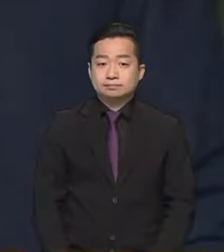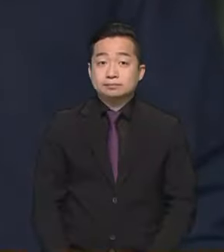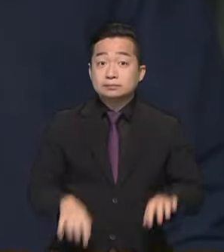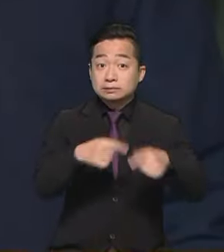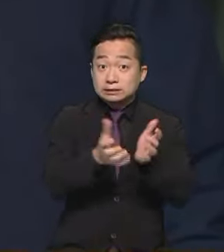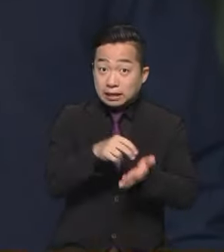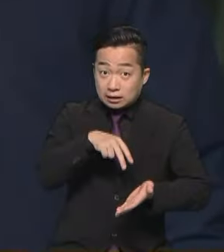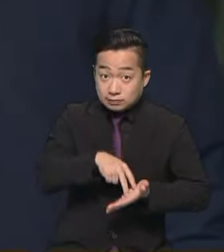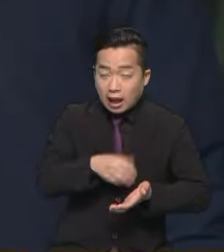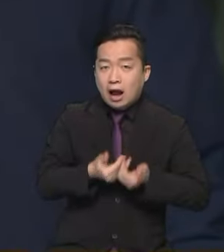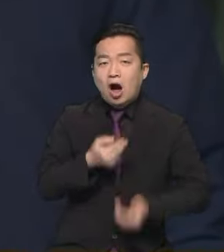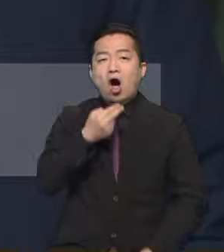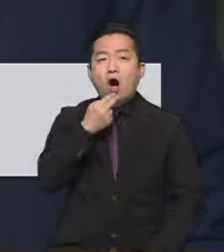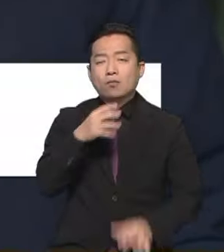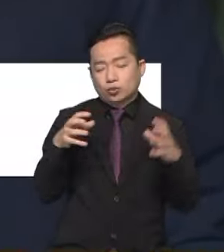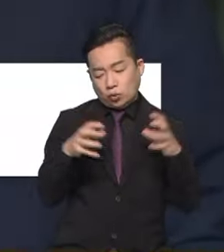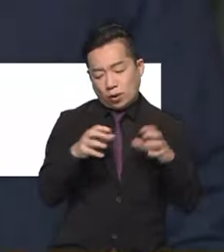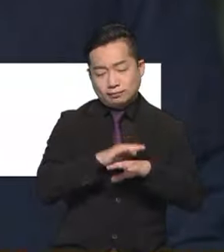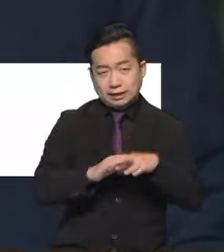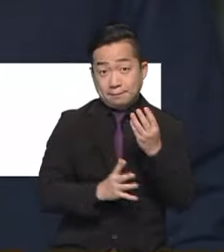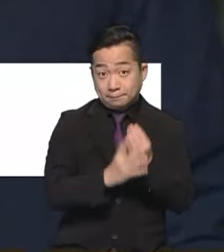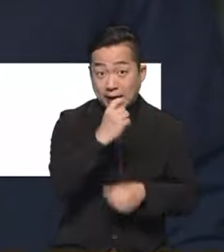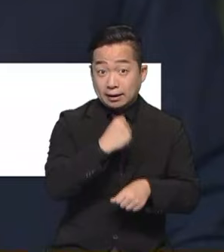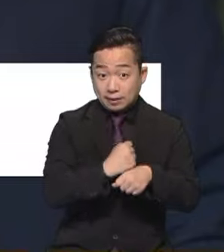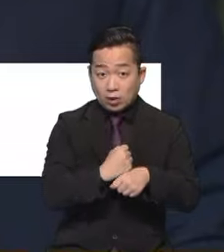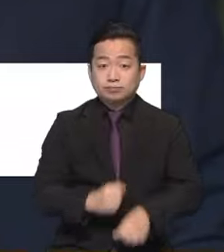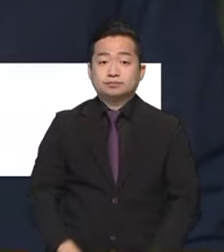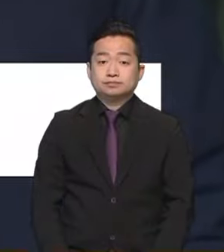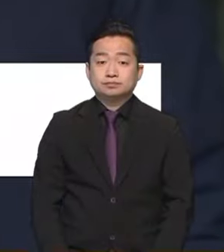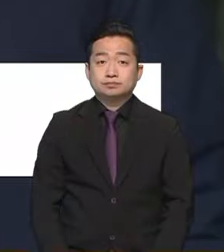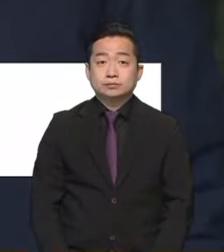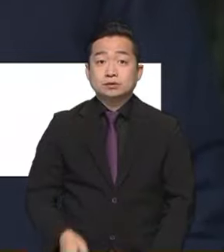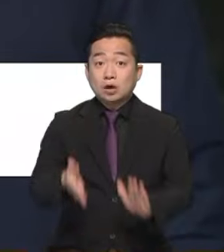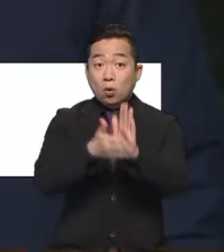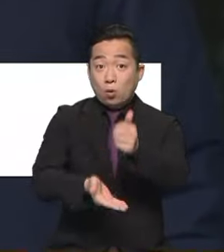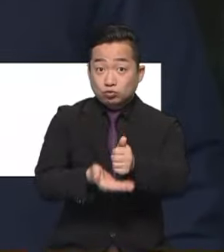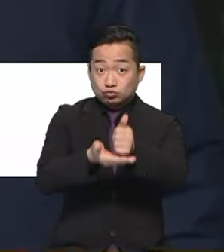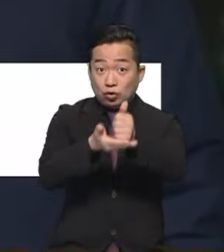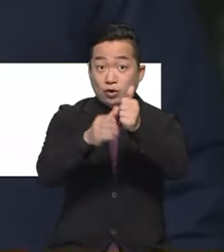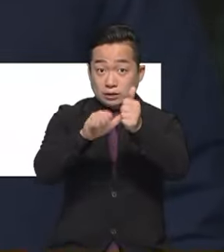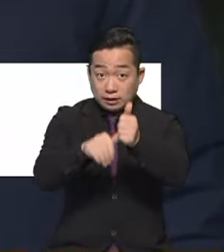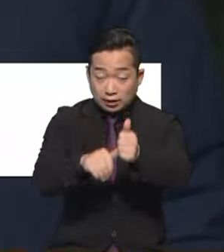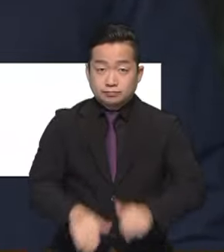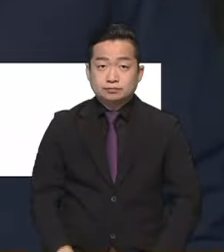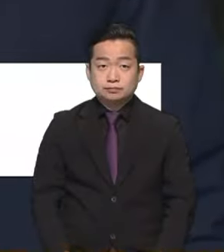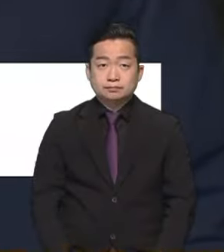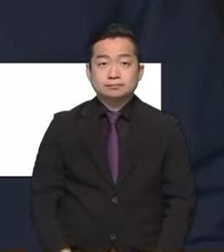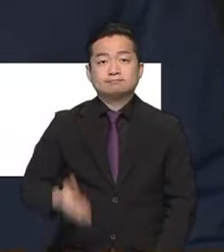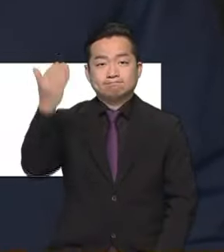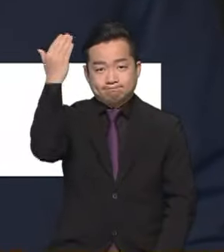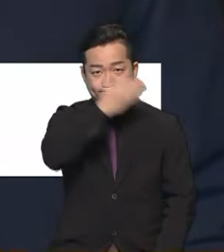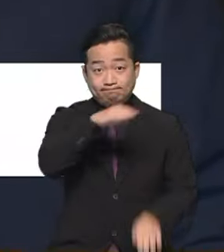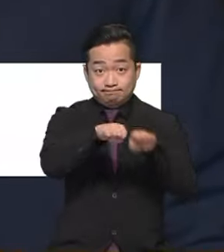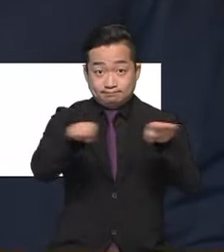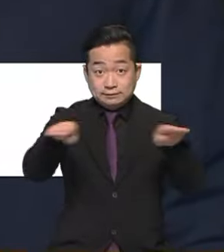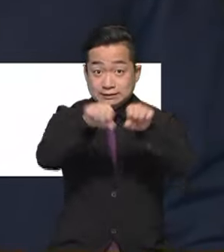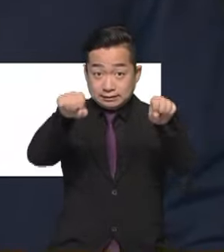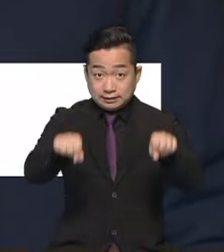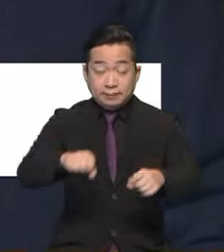없이 통합을 유지하고 또 공천 과정에서 공정한